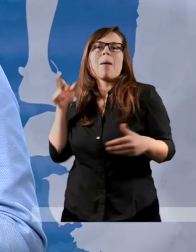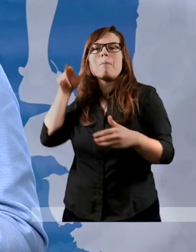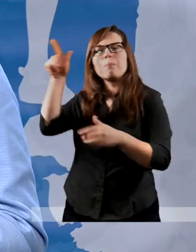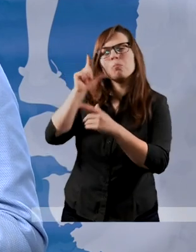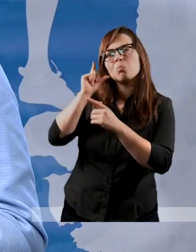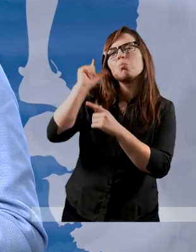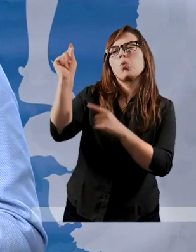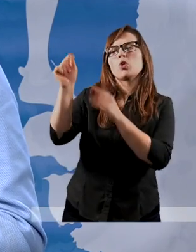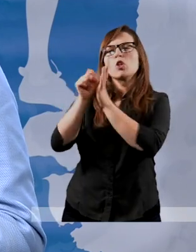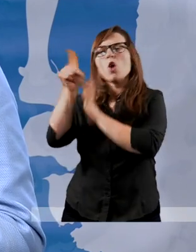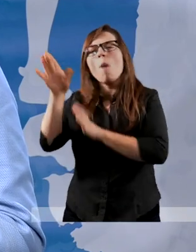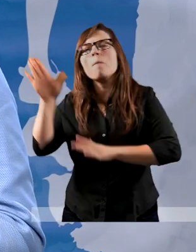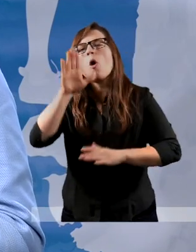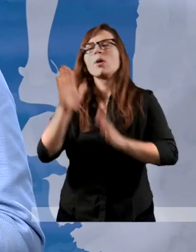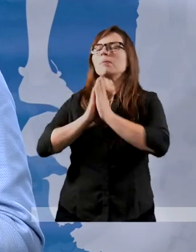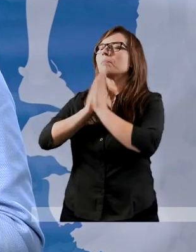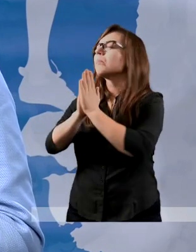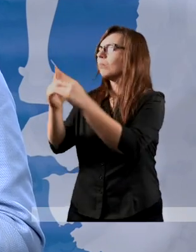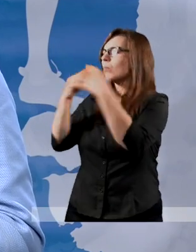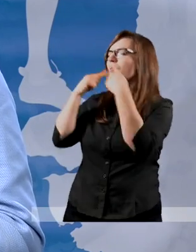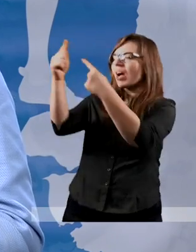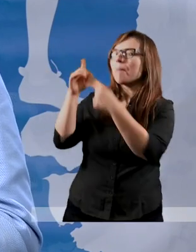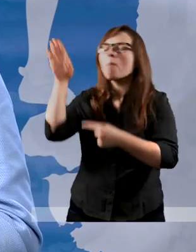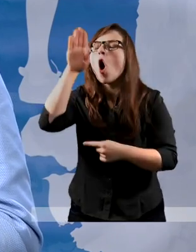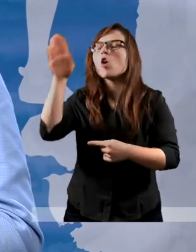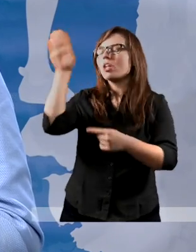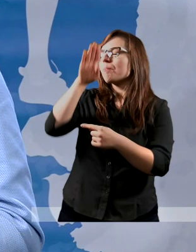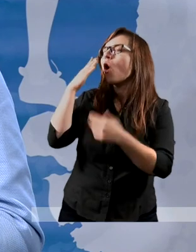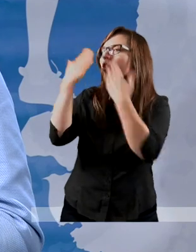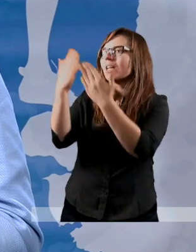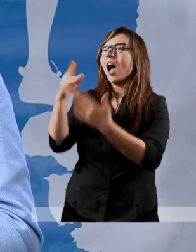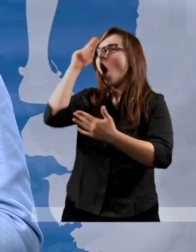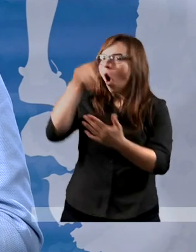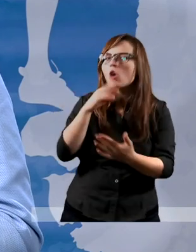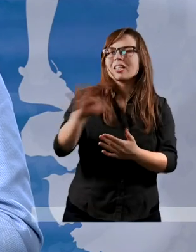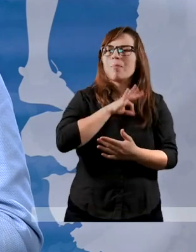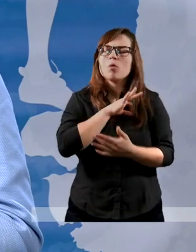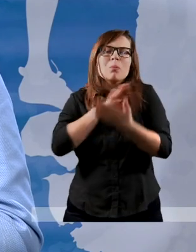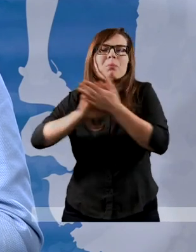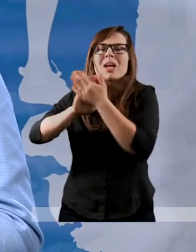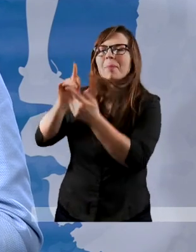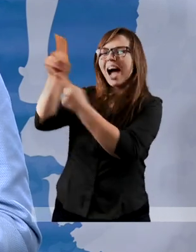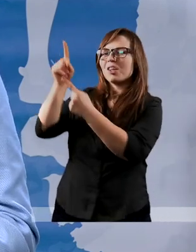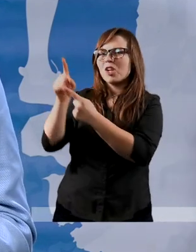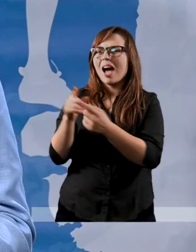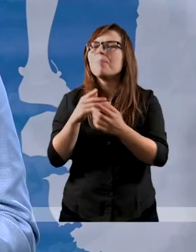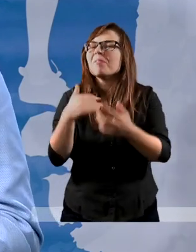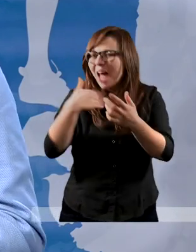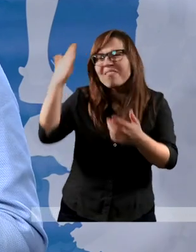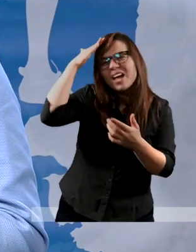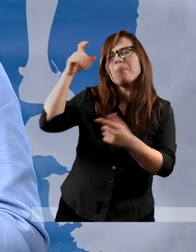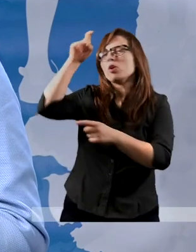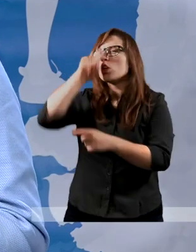Boga, powstać, powiedzieć, Panie Boże, Ojcze mój, przepraszam Cię i wiem, że źle